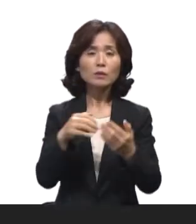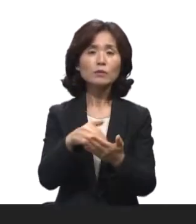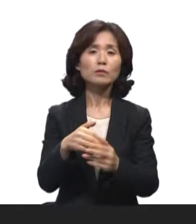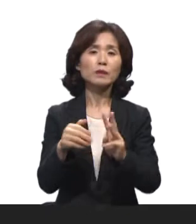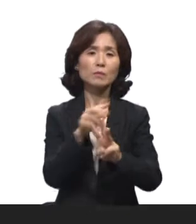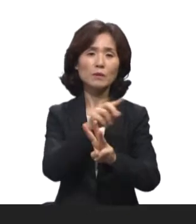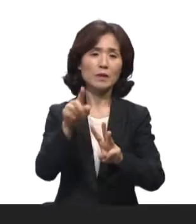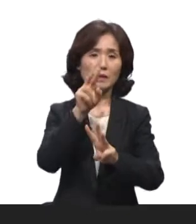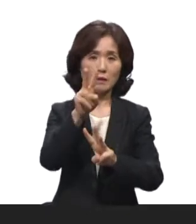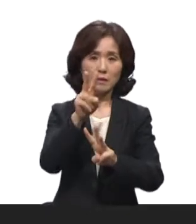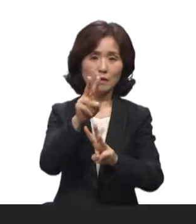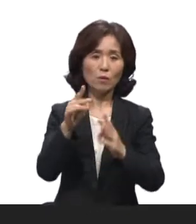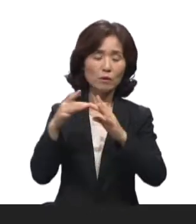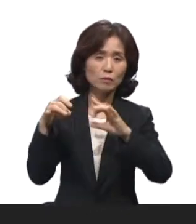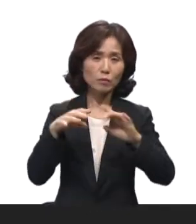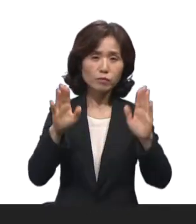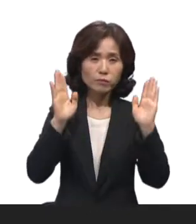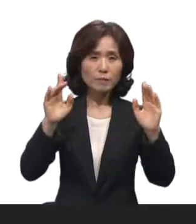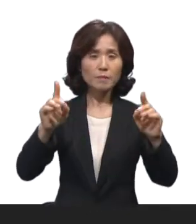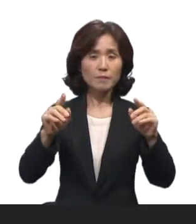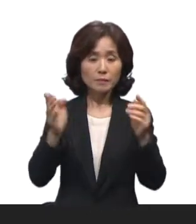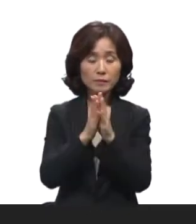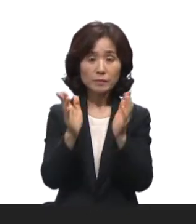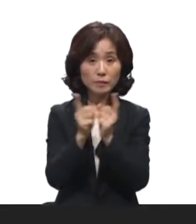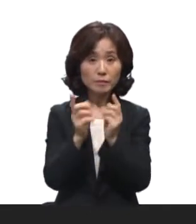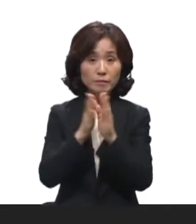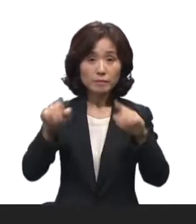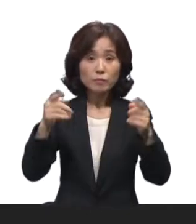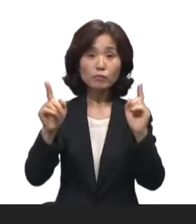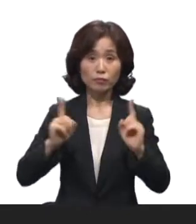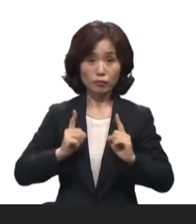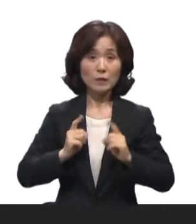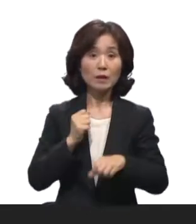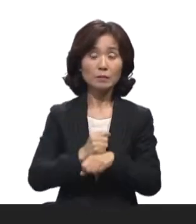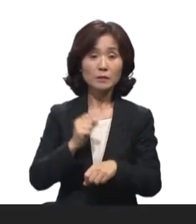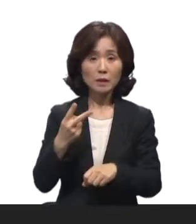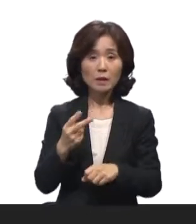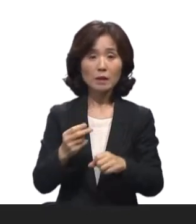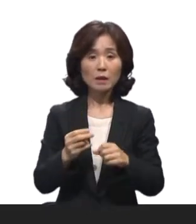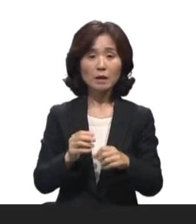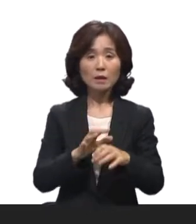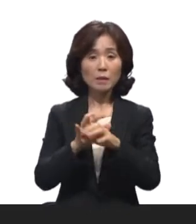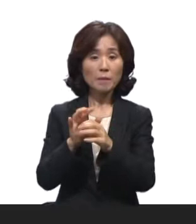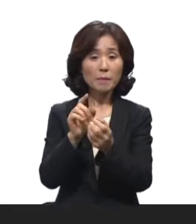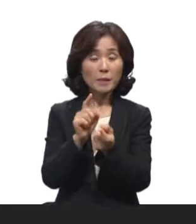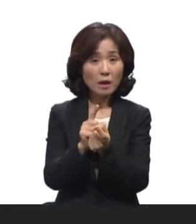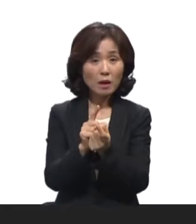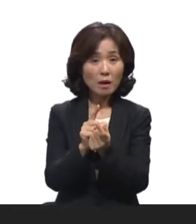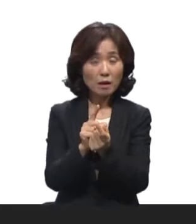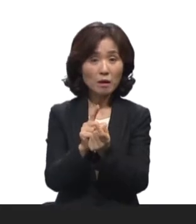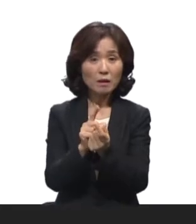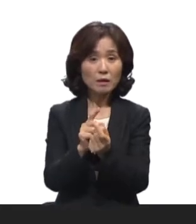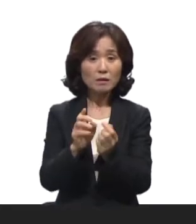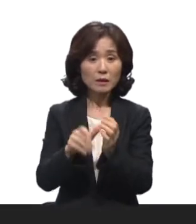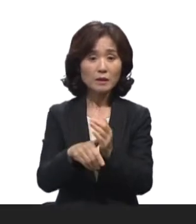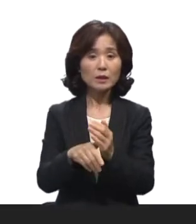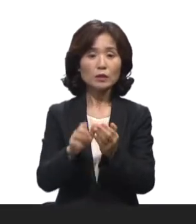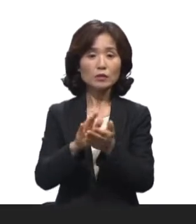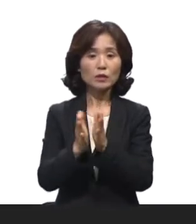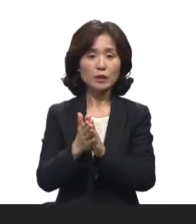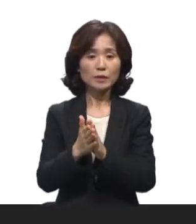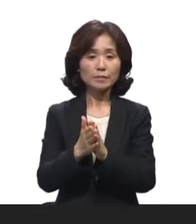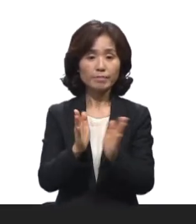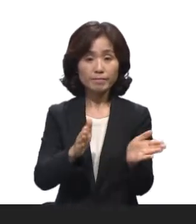원격 수업을 병행합니다 확진 자가 50에서 100명 사이인 거리두기 이 단계에선 유치원과 초등학교